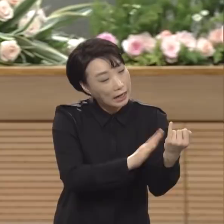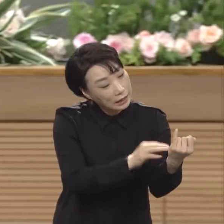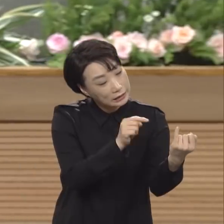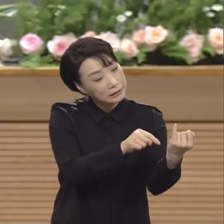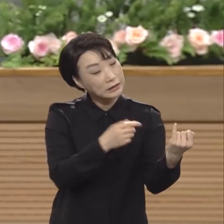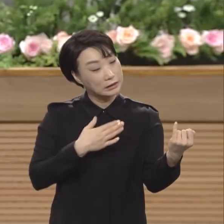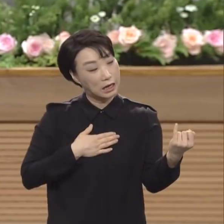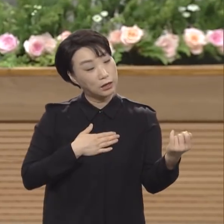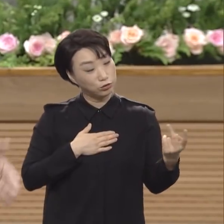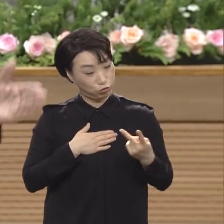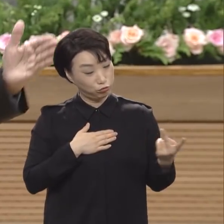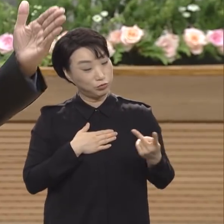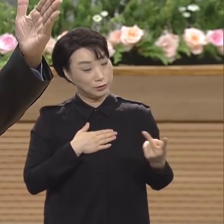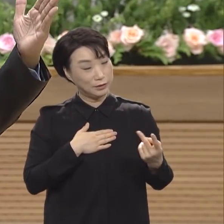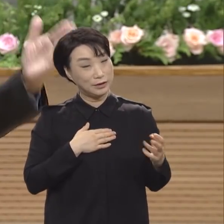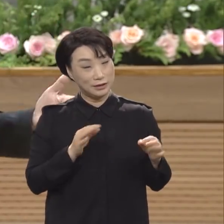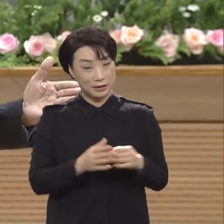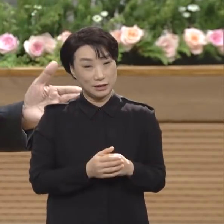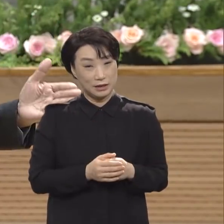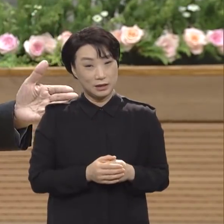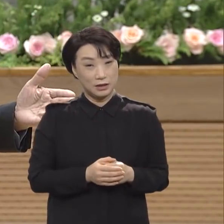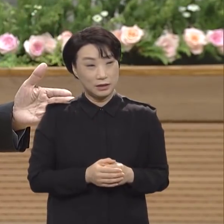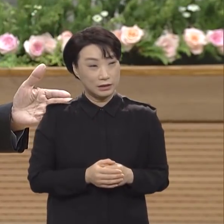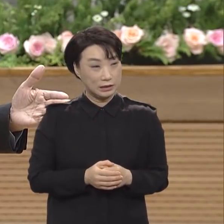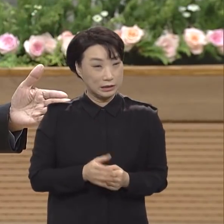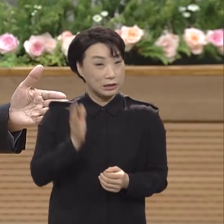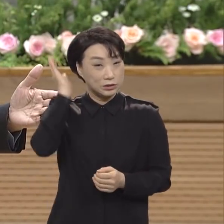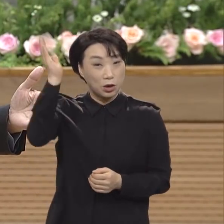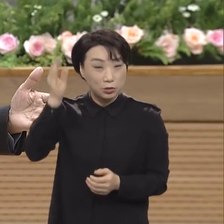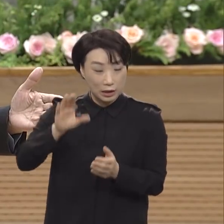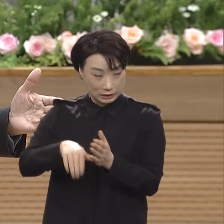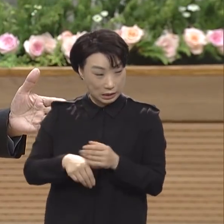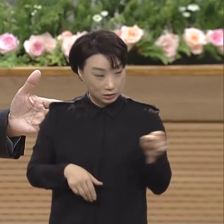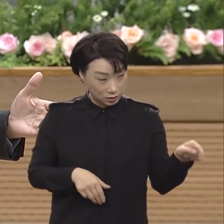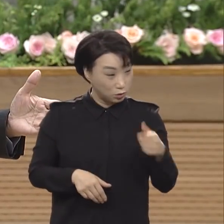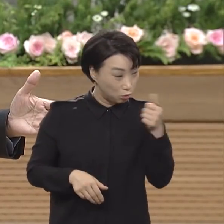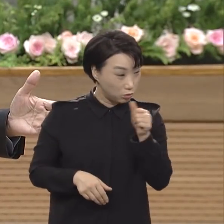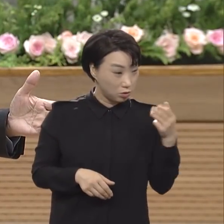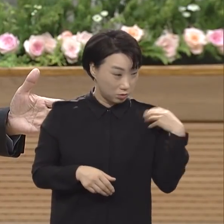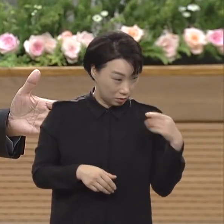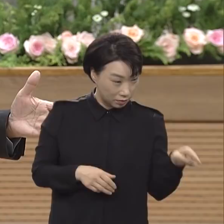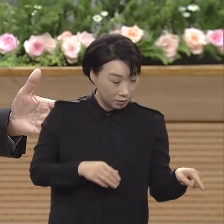너하고 나하고 딱 강단에 서서 설교할 때